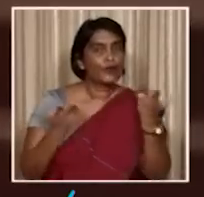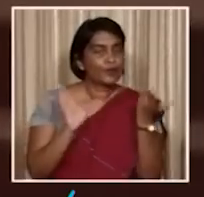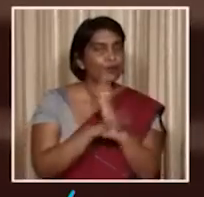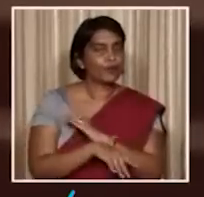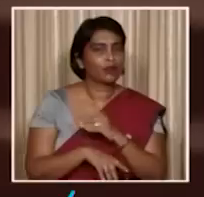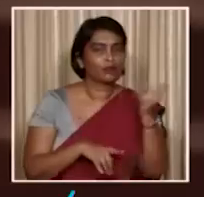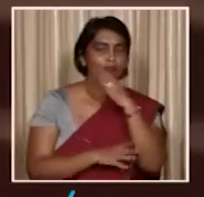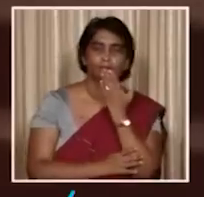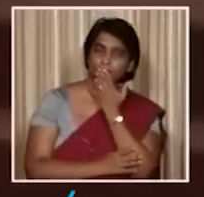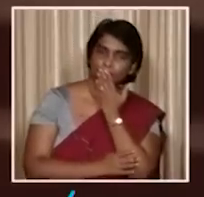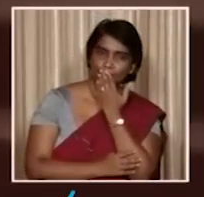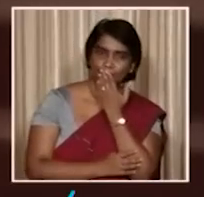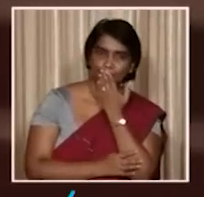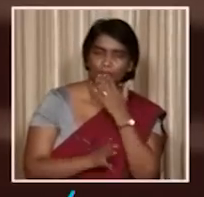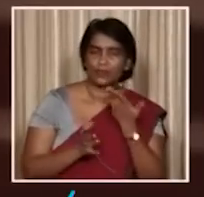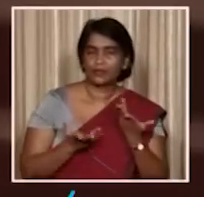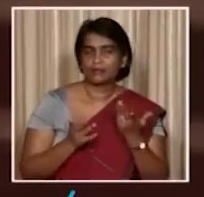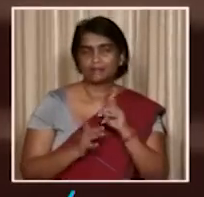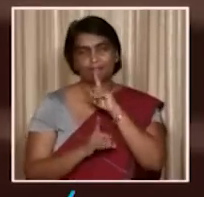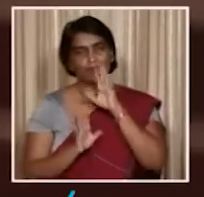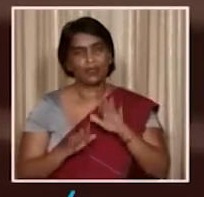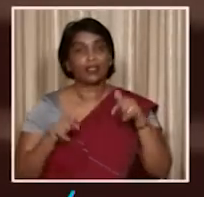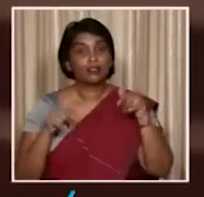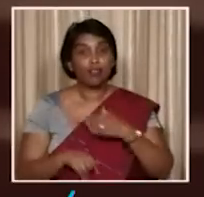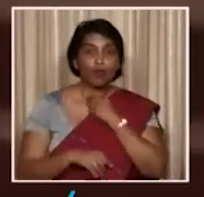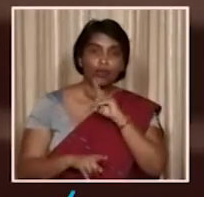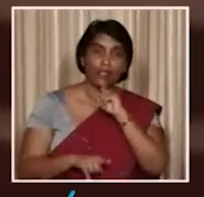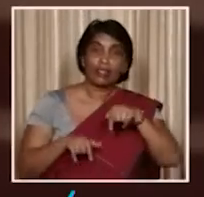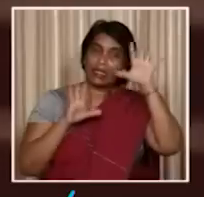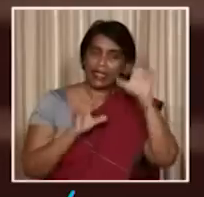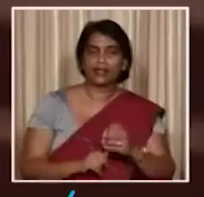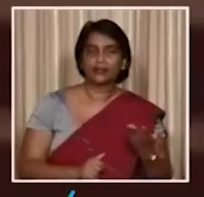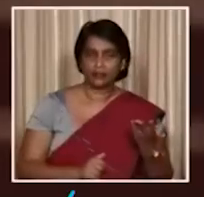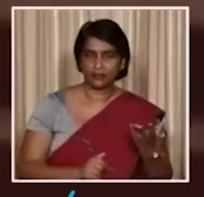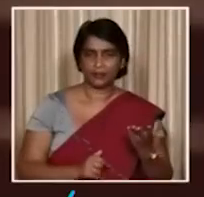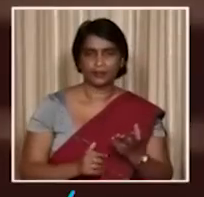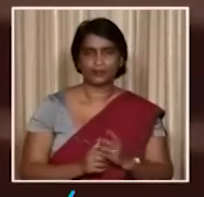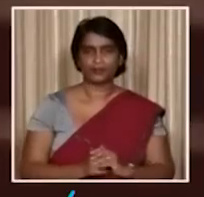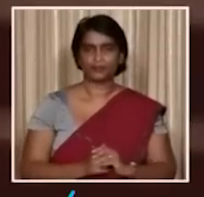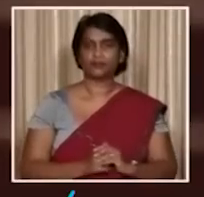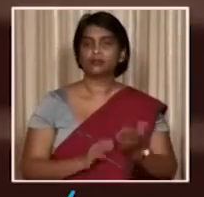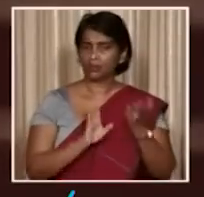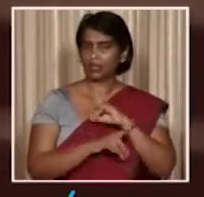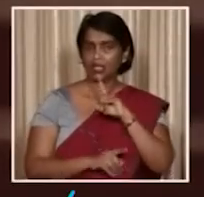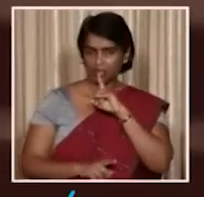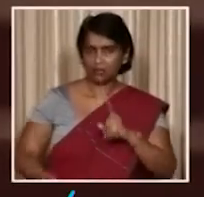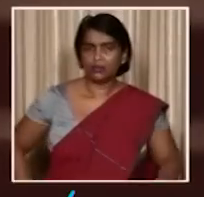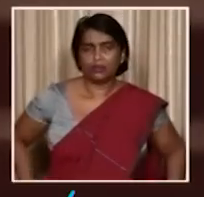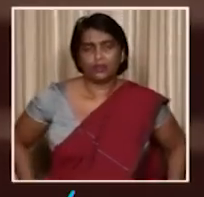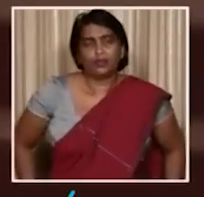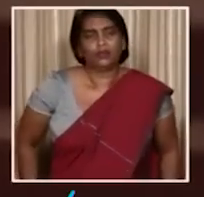එදා ඔබතුමාලා කටවල් වාගෙන බිල්ල වගේ හිටියා දැන් බොරුවට කියනවා දැන් ගේන්න කියලා ප්‍රොමිස් සුතේ නමුත් ඒවා කතා කරන්න මම